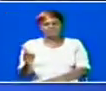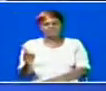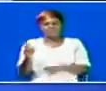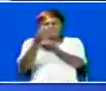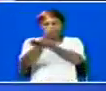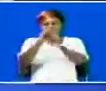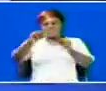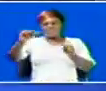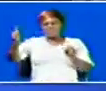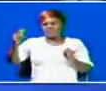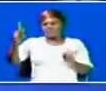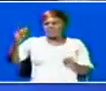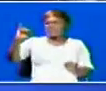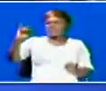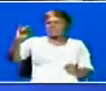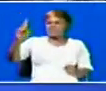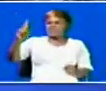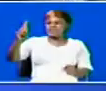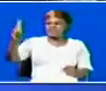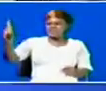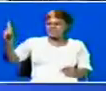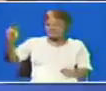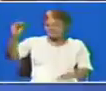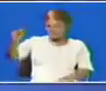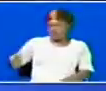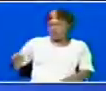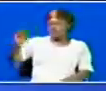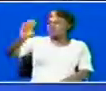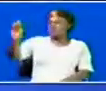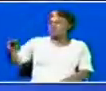Maraisi wengine walikuwa Salva Kiir wa Sudan Kusini,